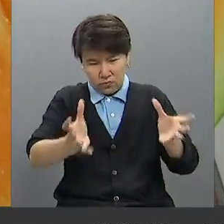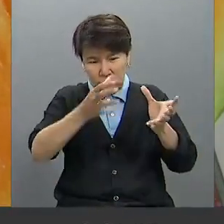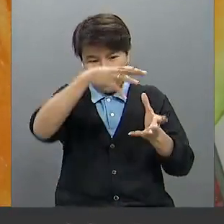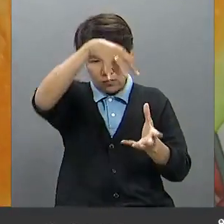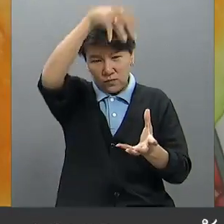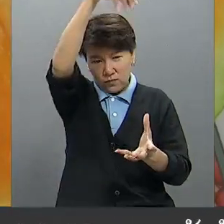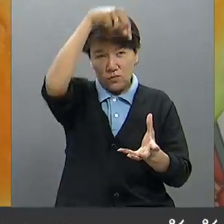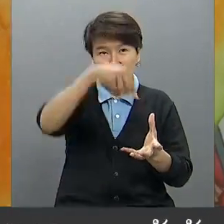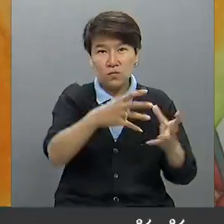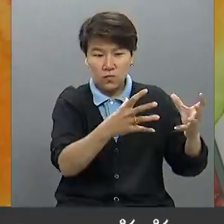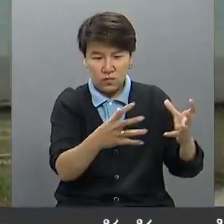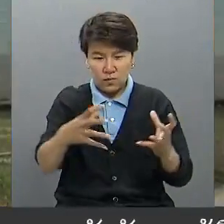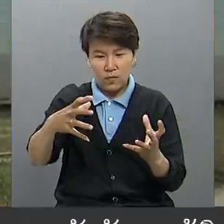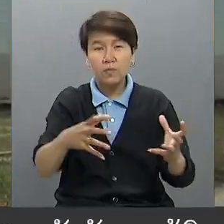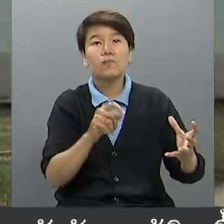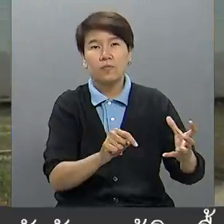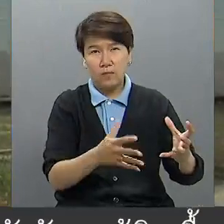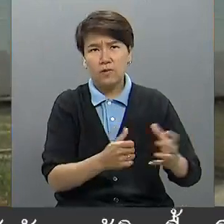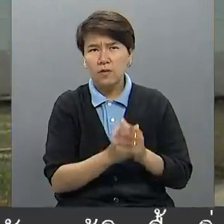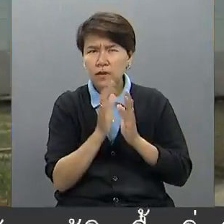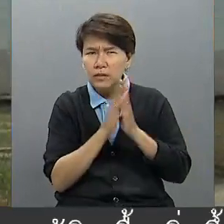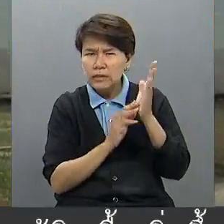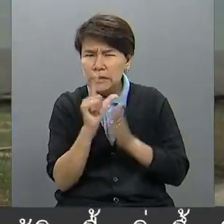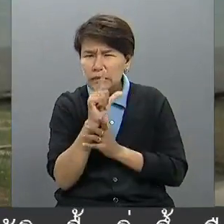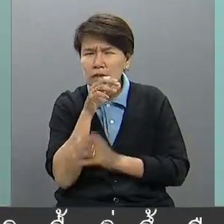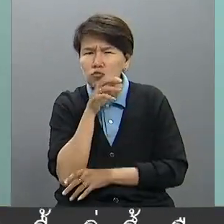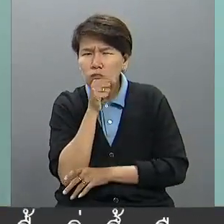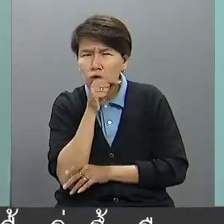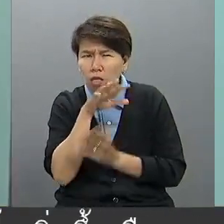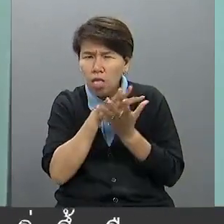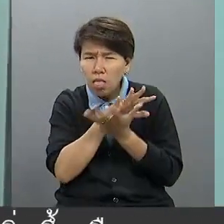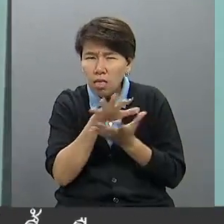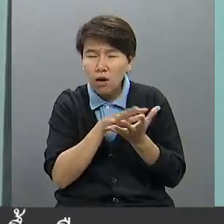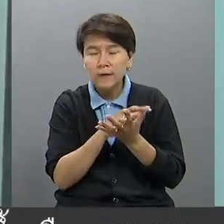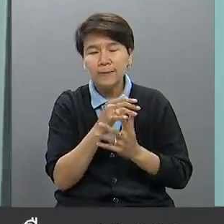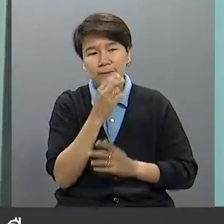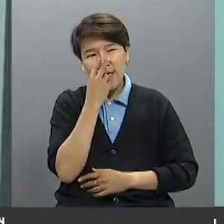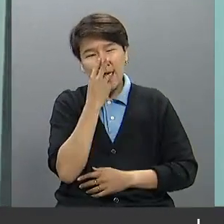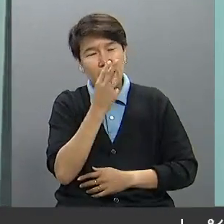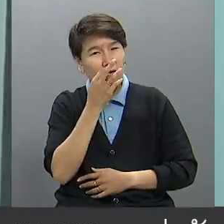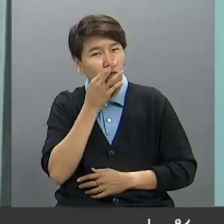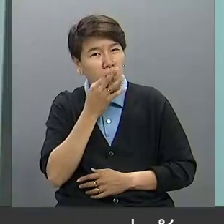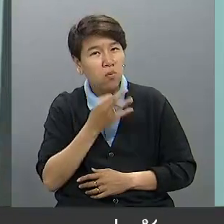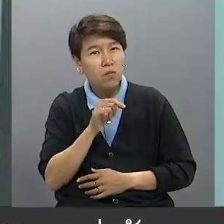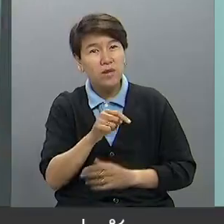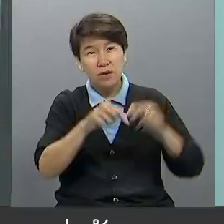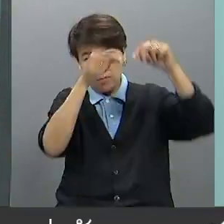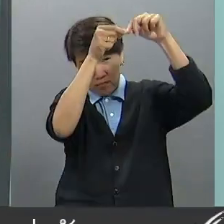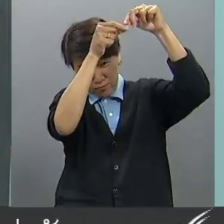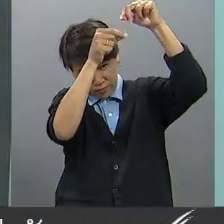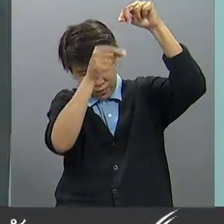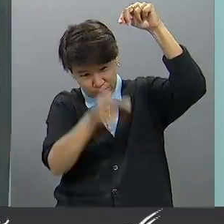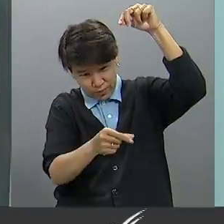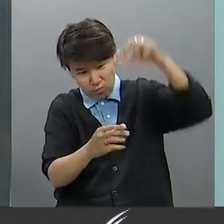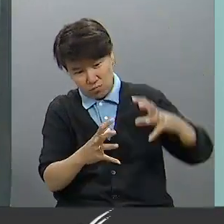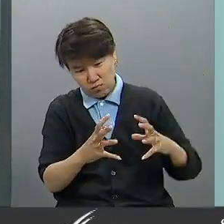ส้มๆเนาะ เหลืองๆส้มๆเนี่ยนะฮะโอ้โหน่ากินจริงๆนะครับพอขึงในแนวดิ่งแล้วตอนที่มันติดผลมันจะ